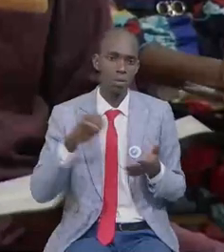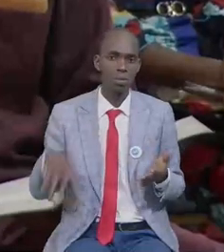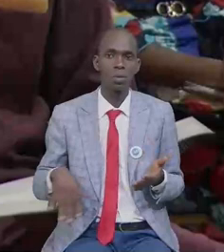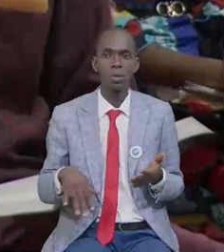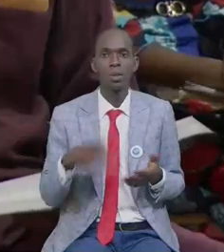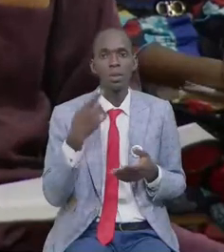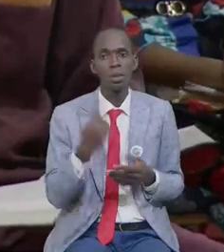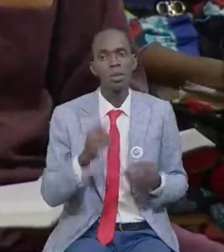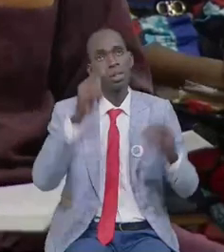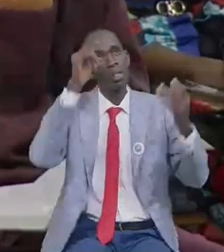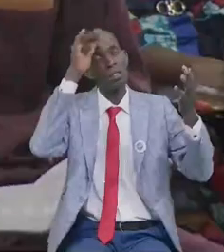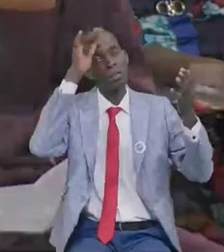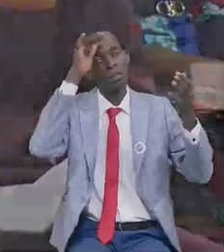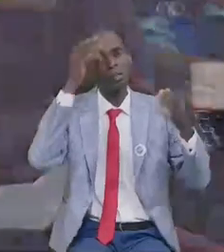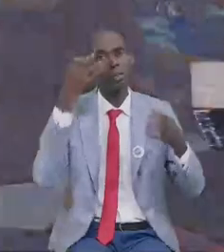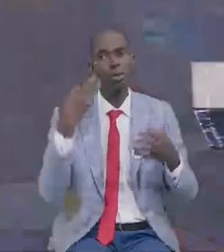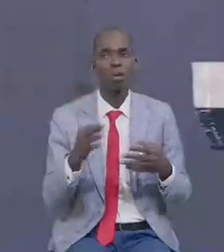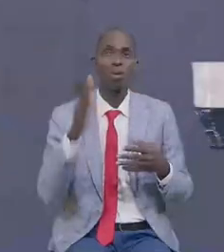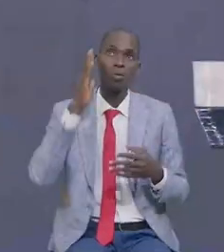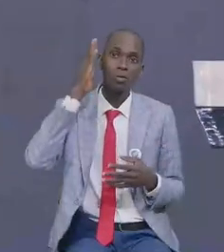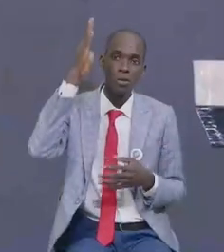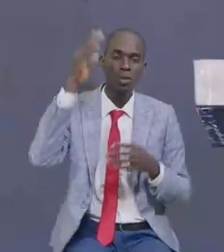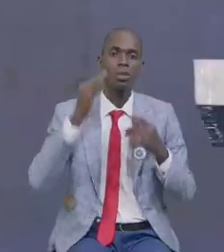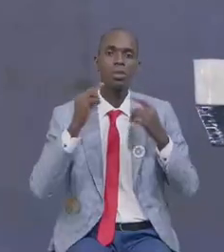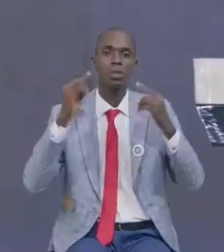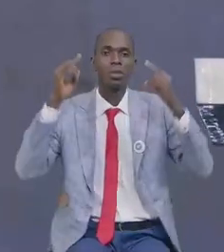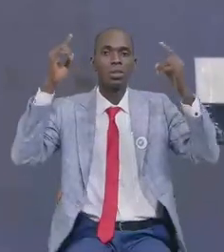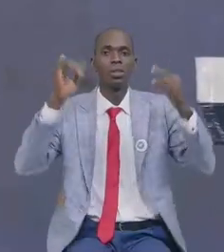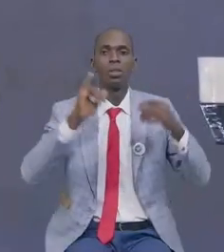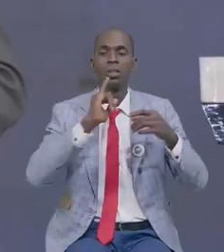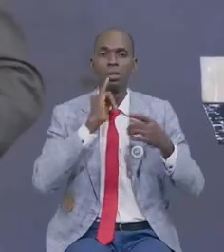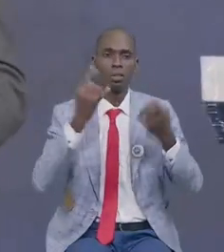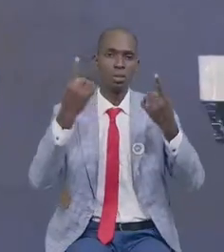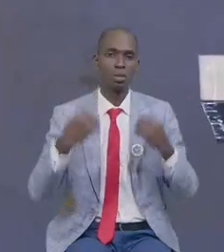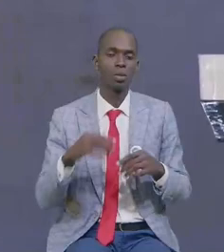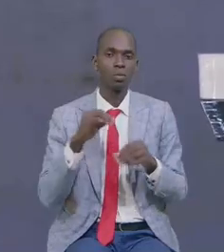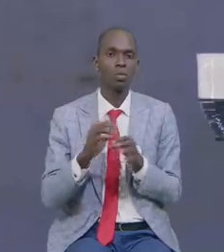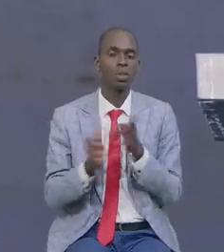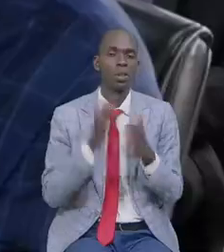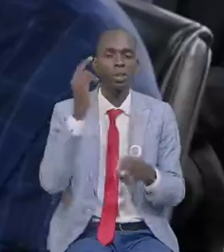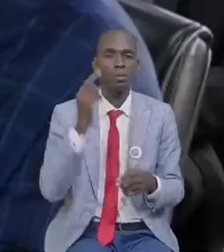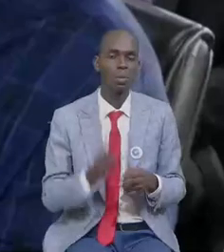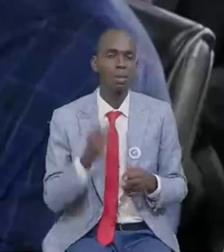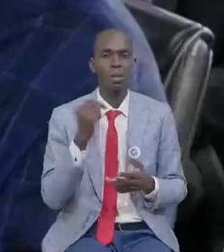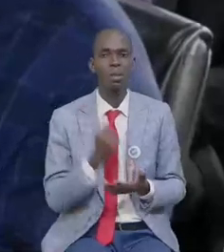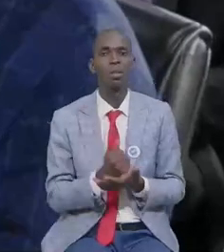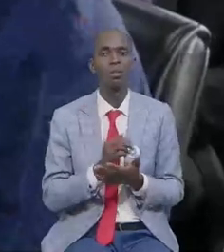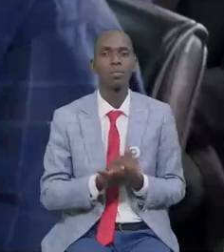Les attentes du succès de l'avenir est venu au nom de